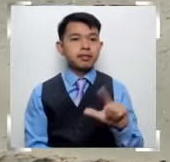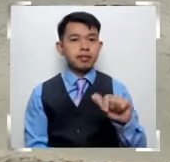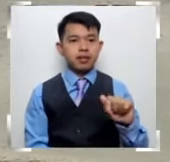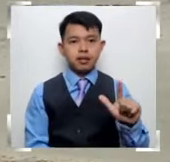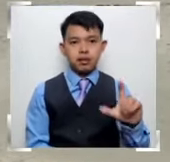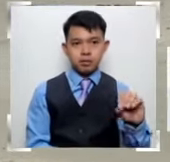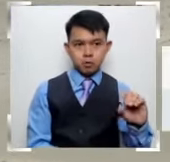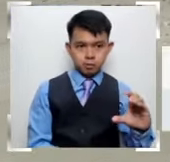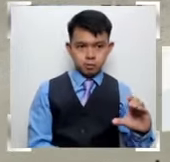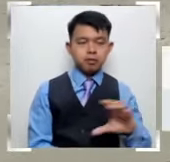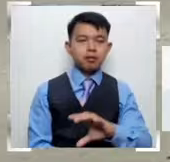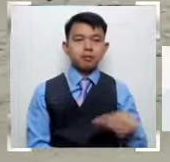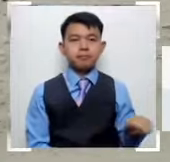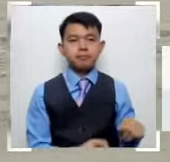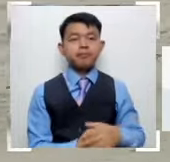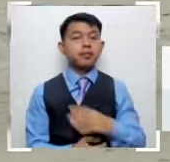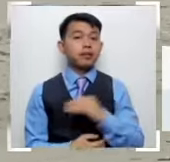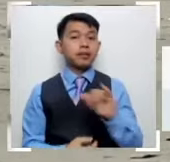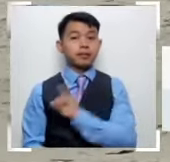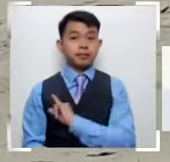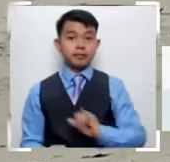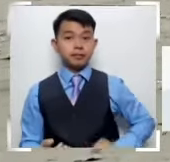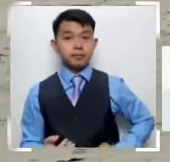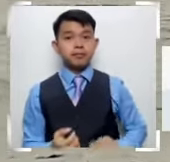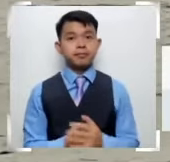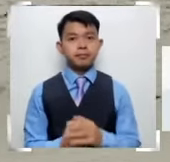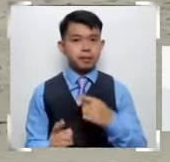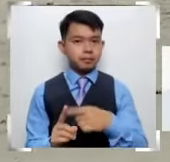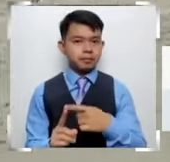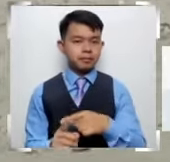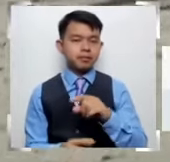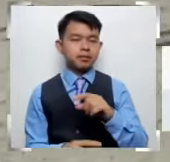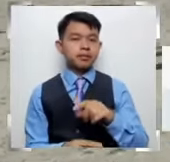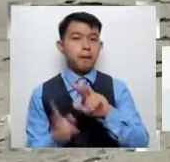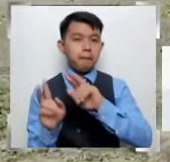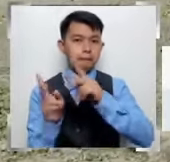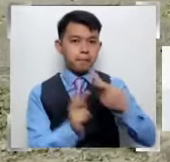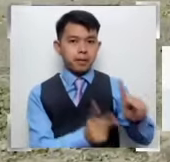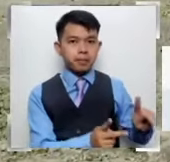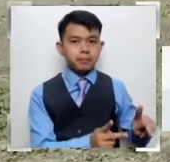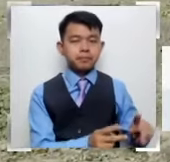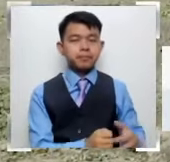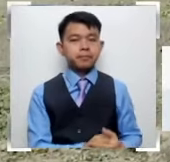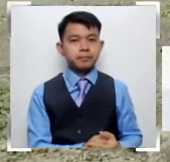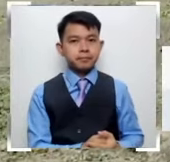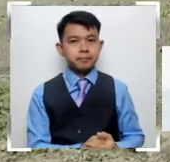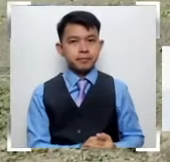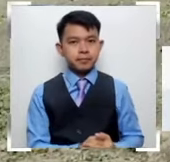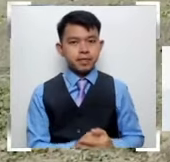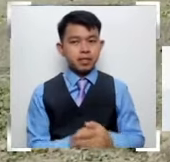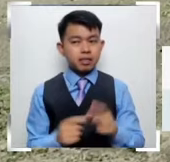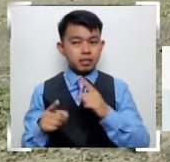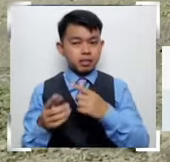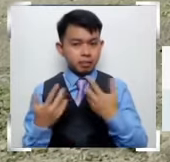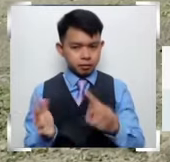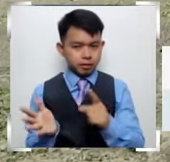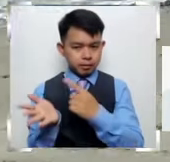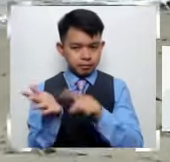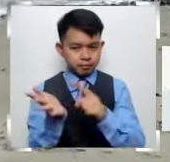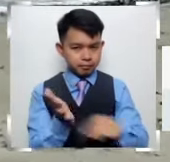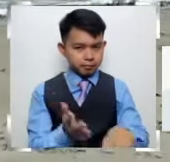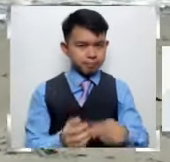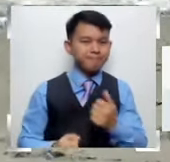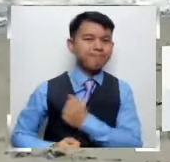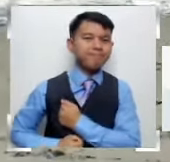sa Gamo, Isabela, at Balabac Island sa Palawan. Na-inspeksyon na raw ang mga ito ng Armed Forces of the Philippines.